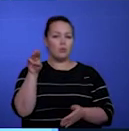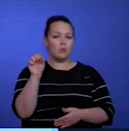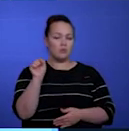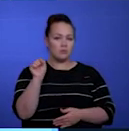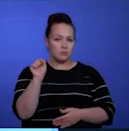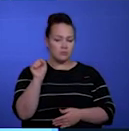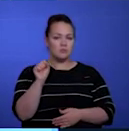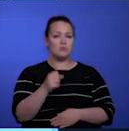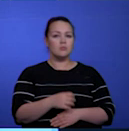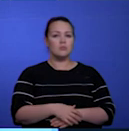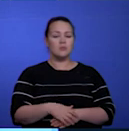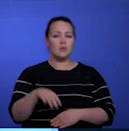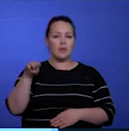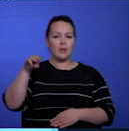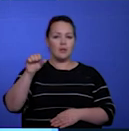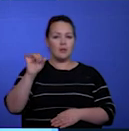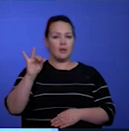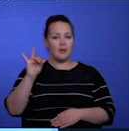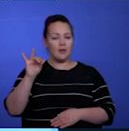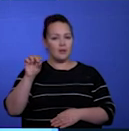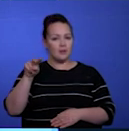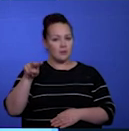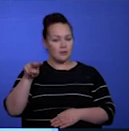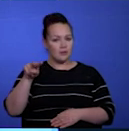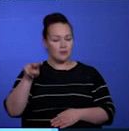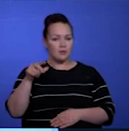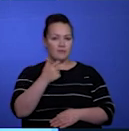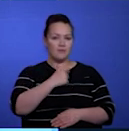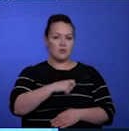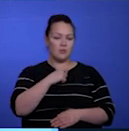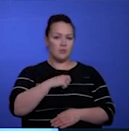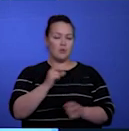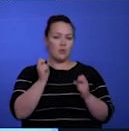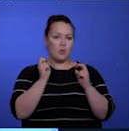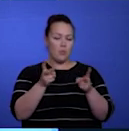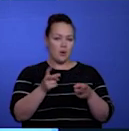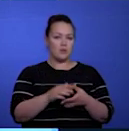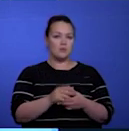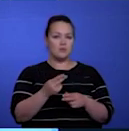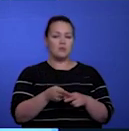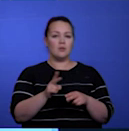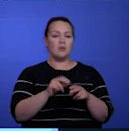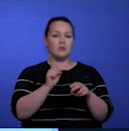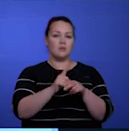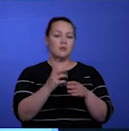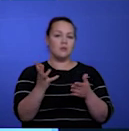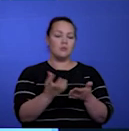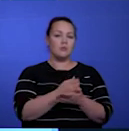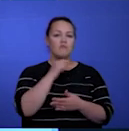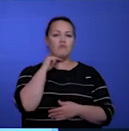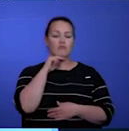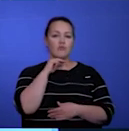так доел себе и опасность вы справились с этим заданием а теперь давайте обратим внимание